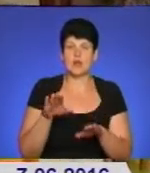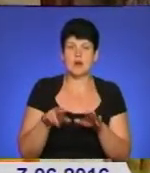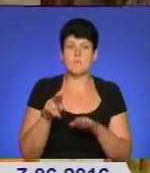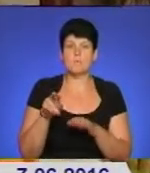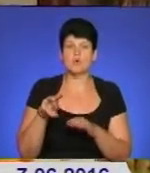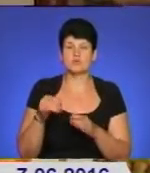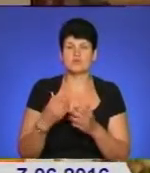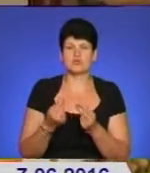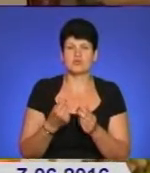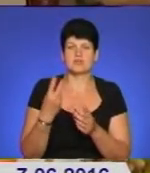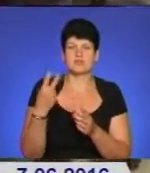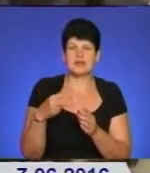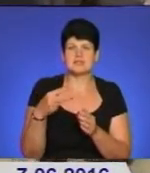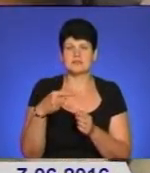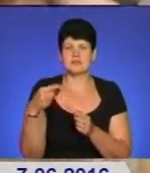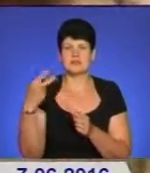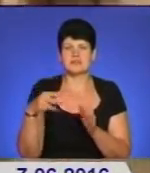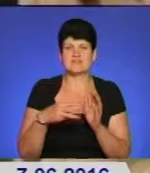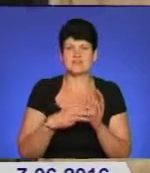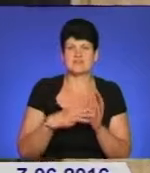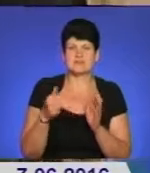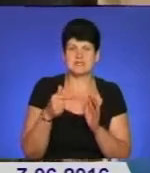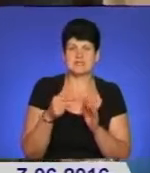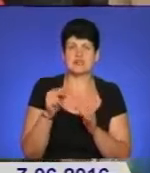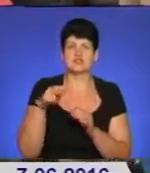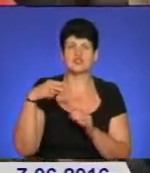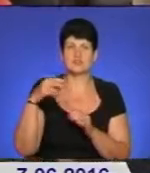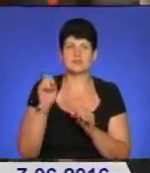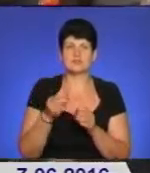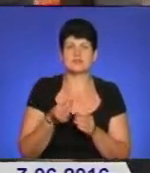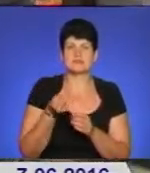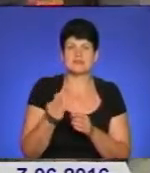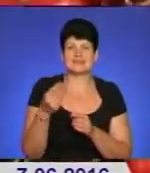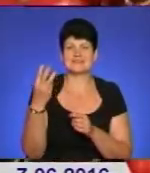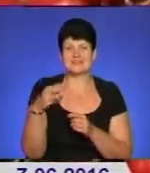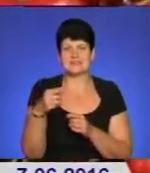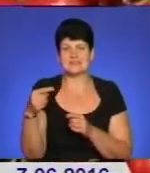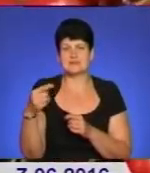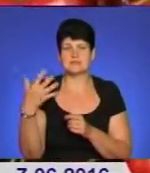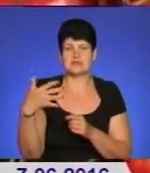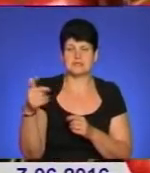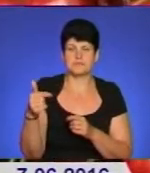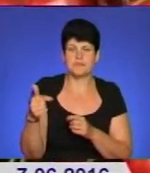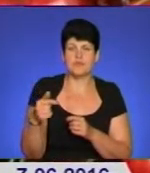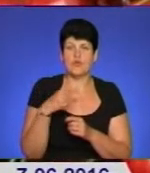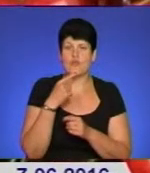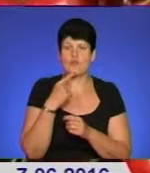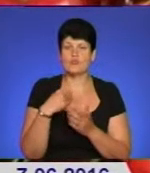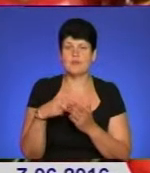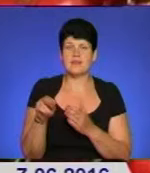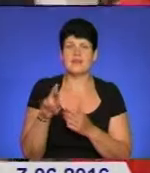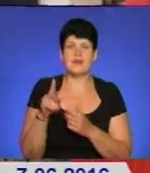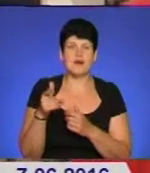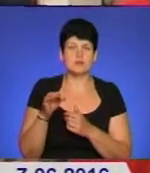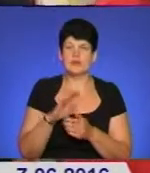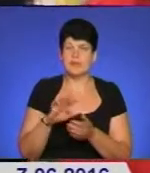вартує 20-28 гривень, за черешні треба віддати 30-50. Тернополяни кажуть, купувати ягоди не